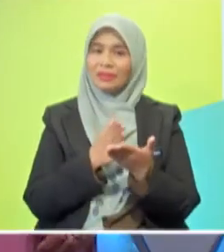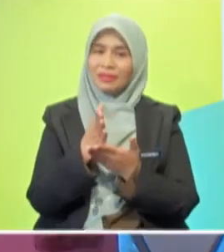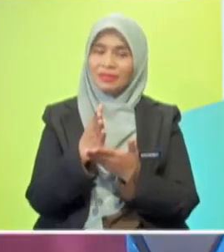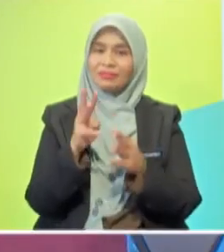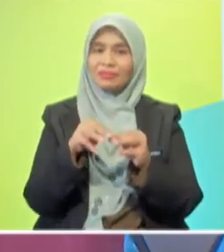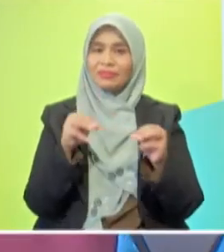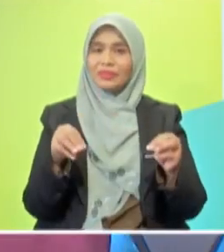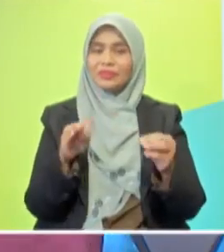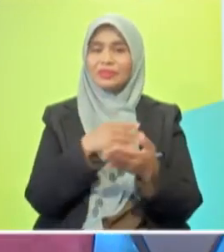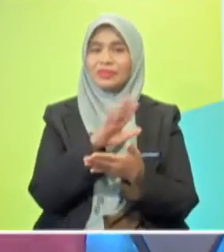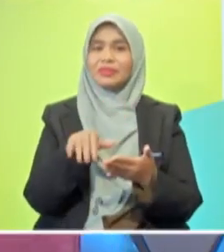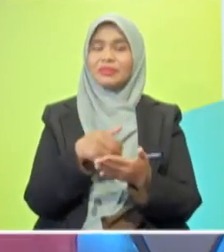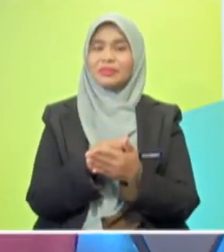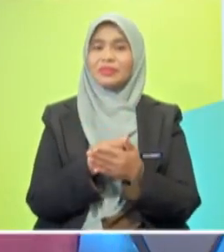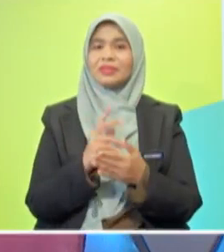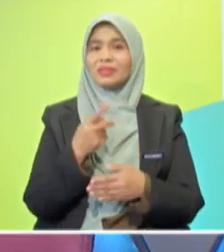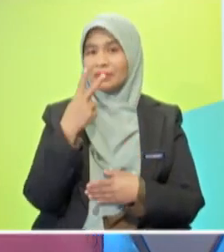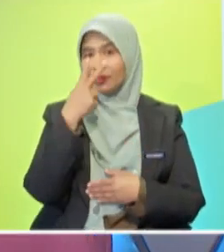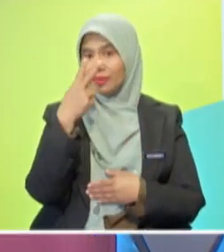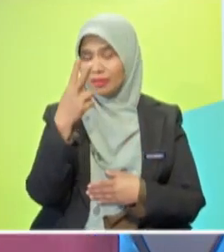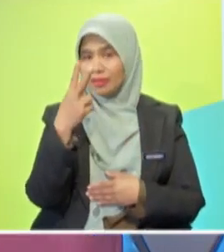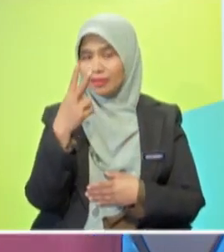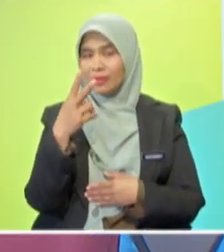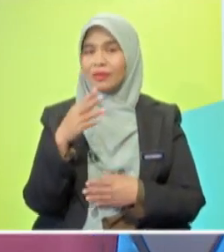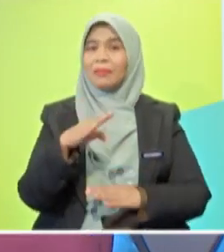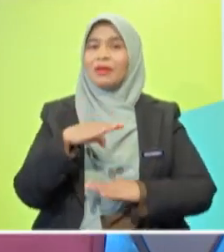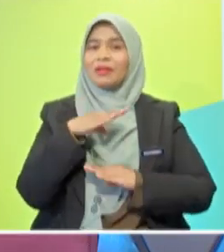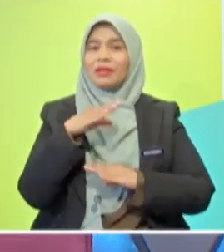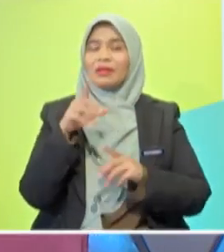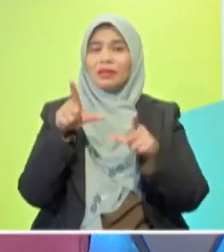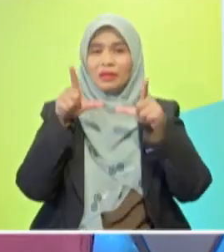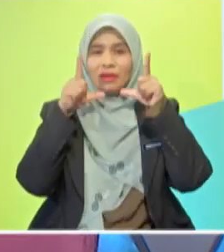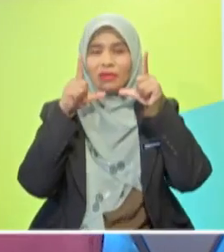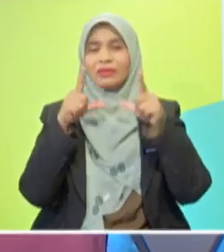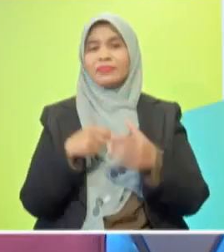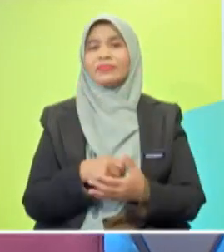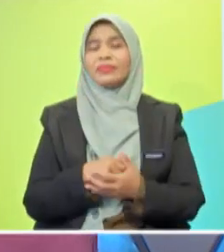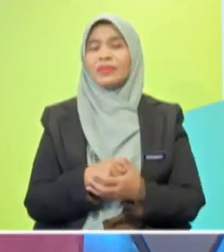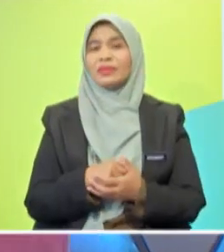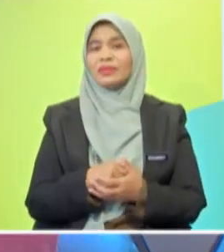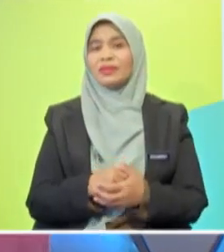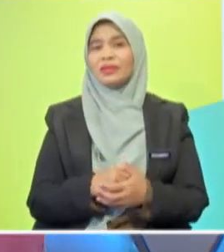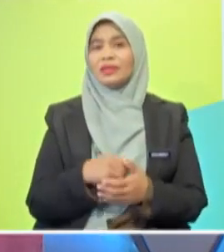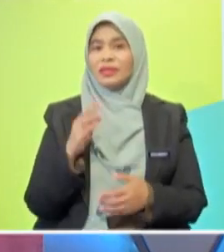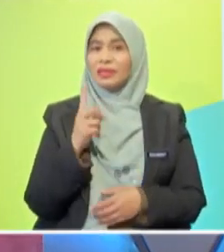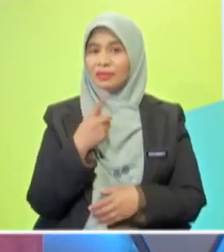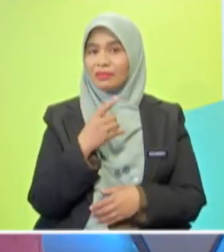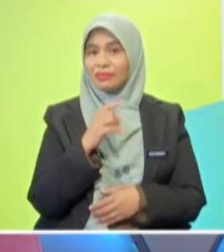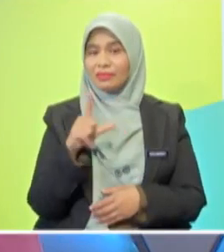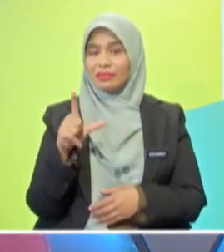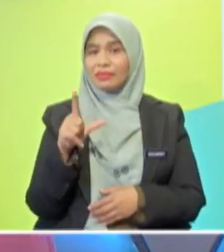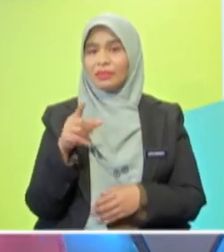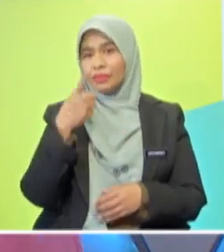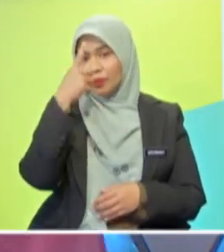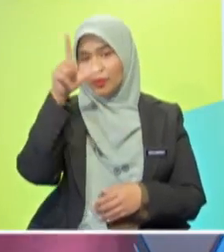Ustazah. Okey, baiklah kita lihat batasan aurat ya. Okey. Batasan aurat kita ialah